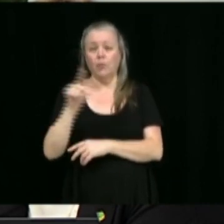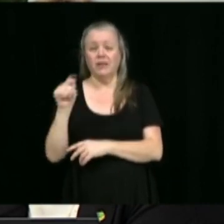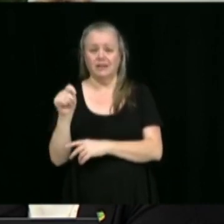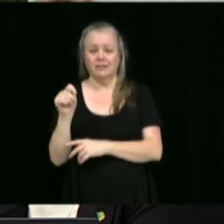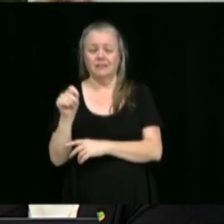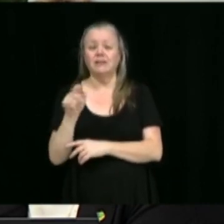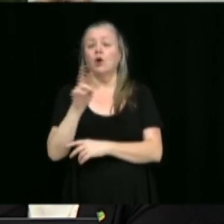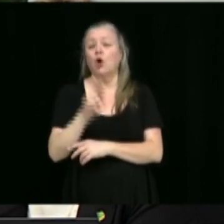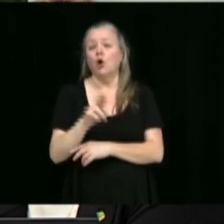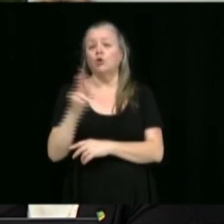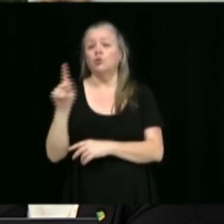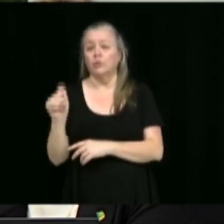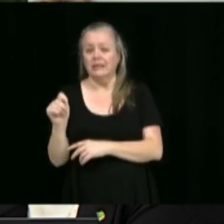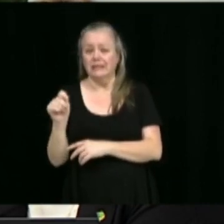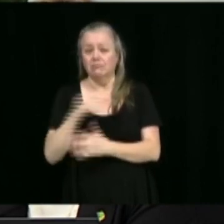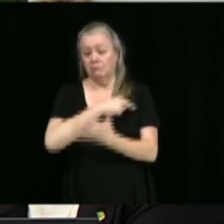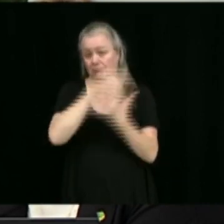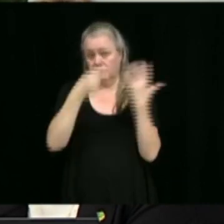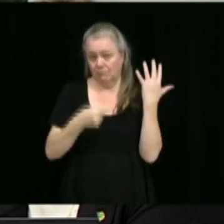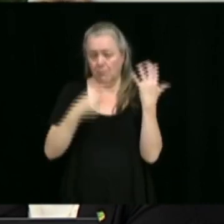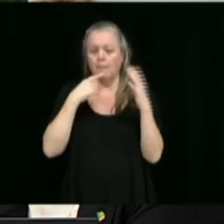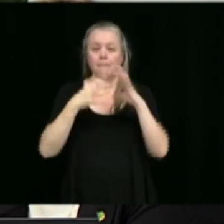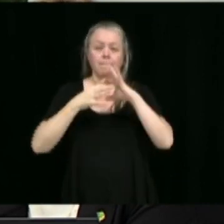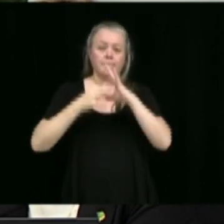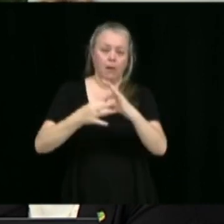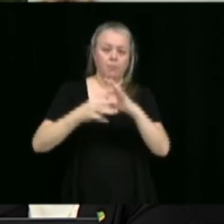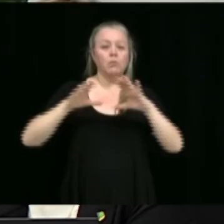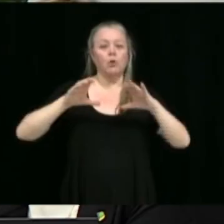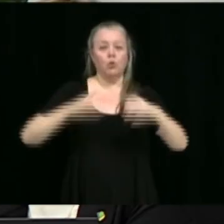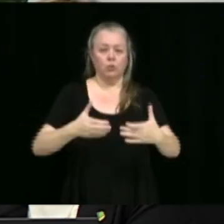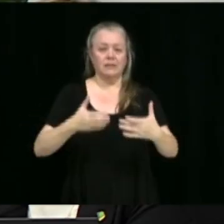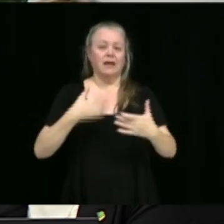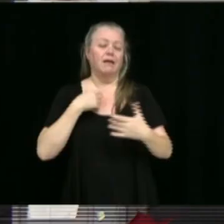Roch Tourigny, en tant que membre du Conseil de l'Ordre victorien.